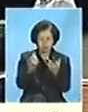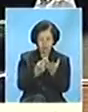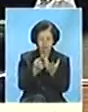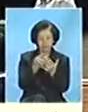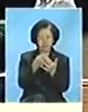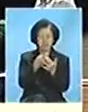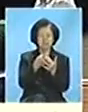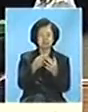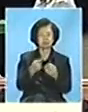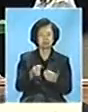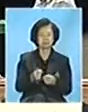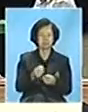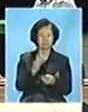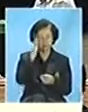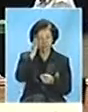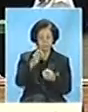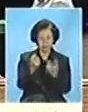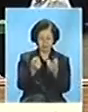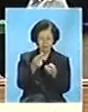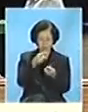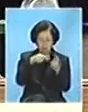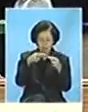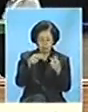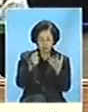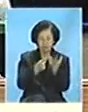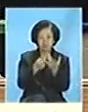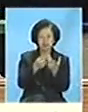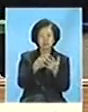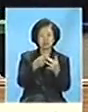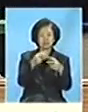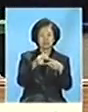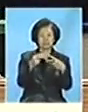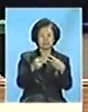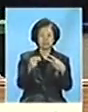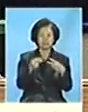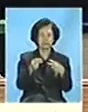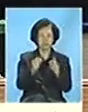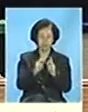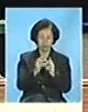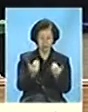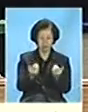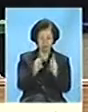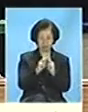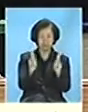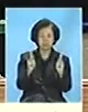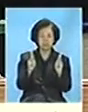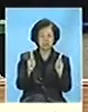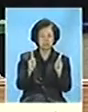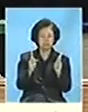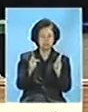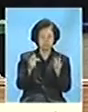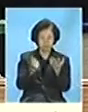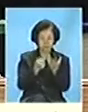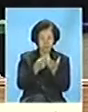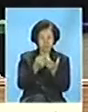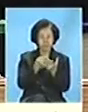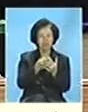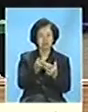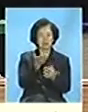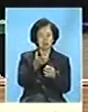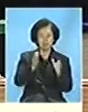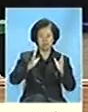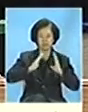ต่อไปเป็นการตรวจนับคะแนนนะคะท่านสมาชิกคะในขณะที่คณะกรรมการดำเนินการตรวจนับคะแนนนะคะนั้นขออนุญาตพัก